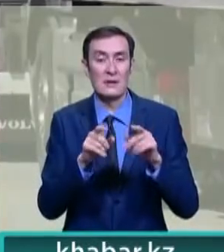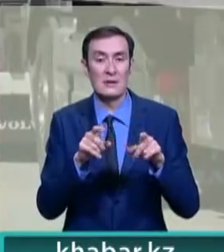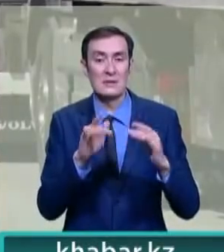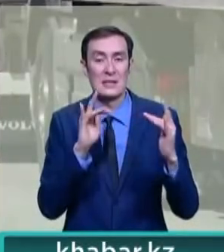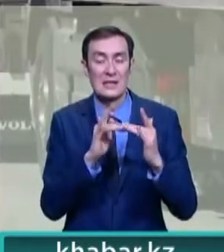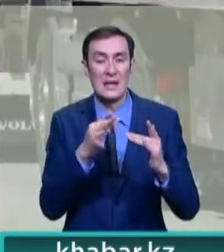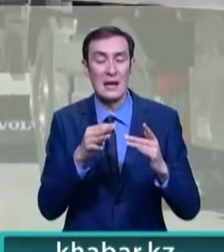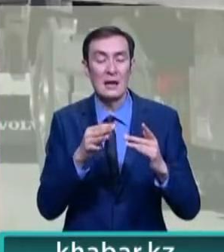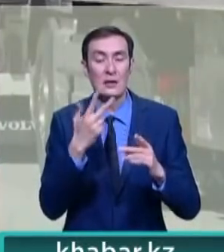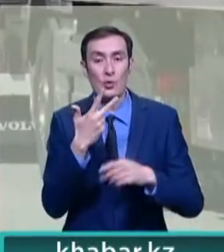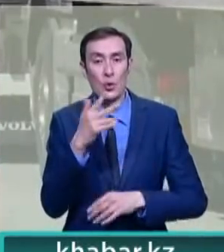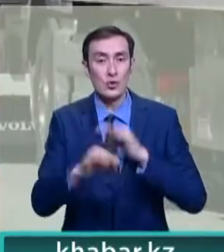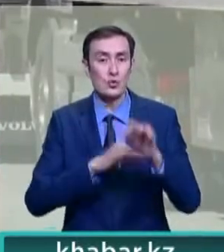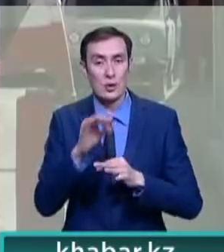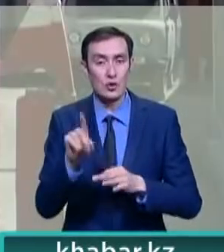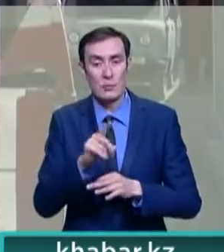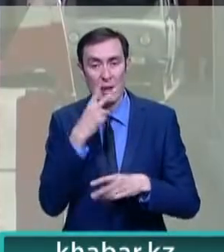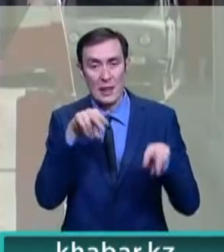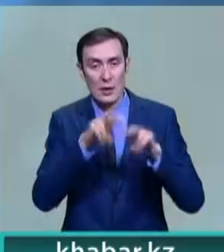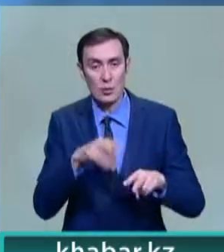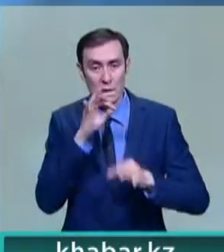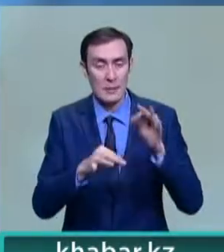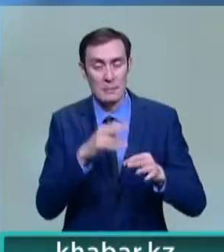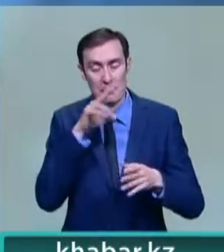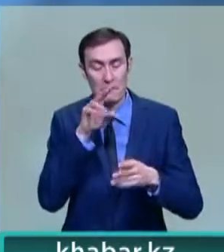для лабораторного обследования.